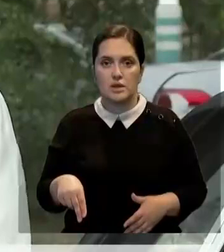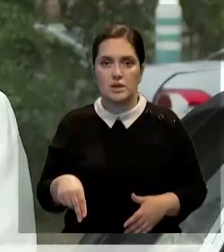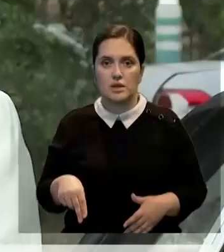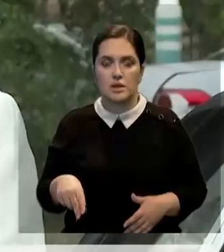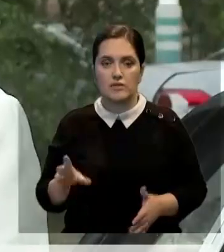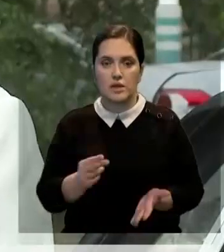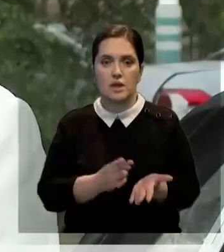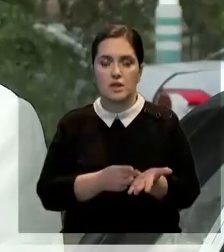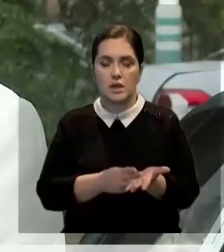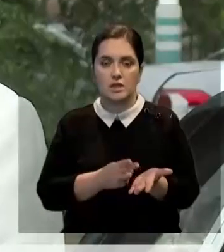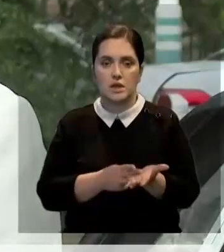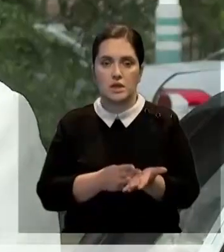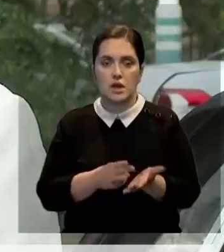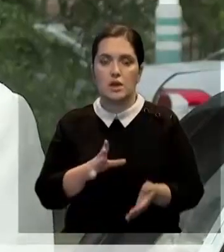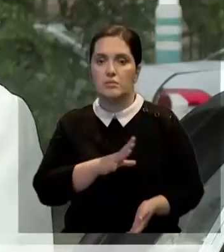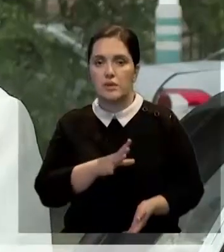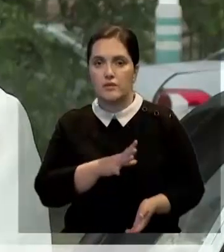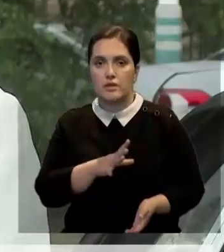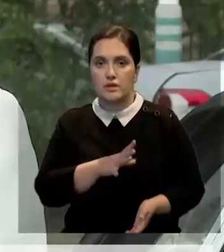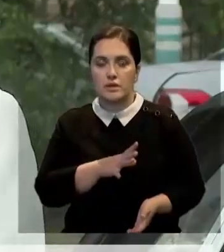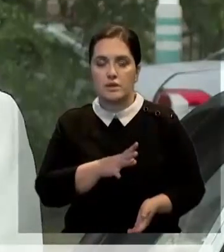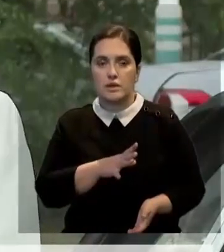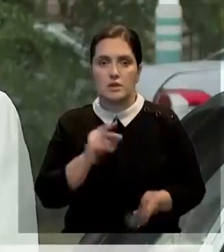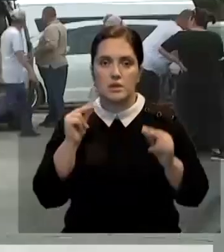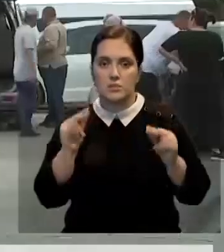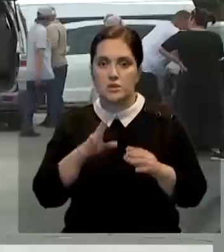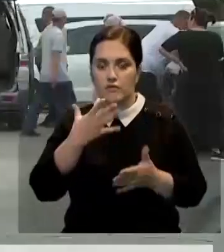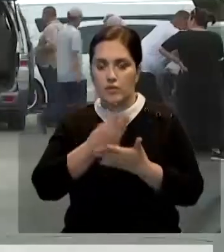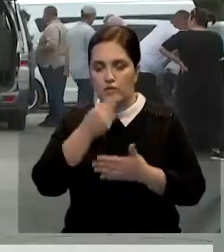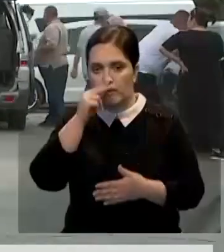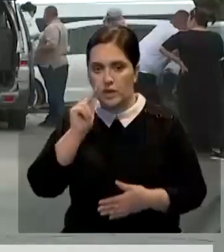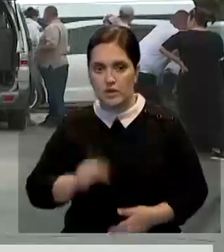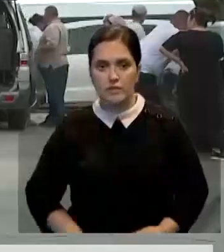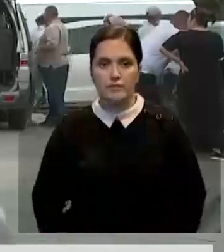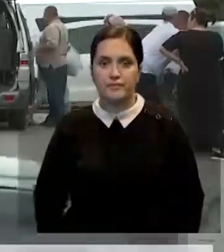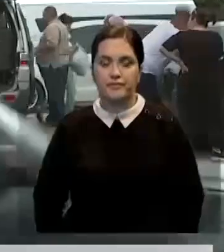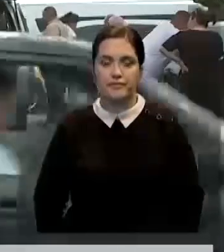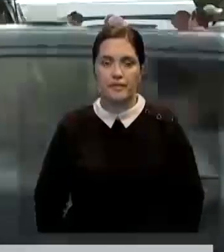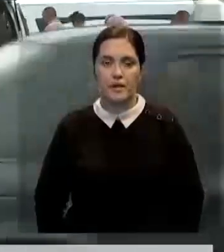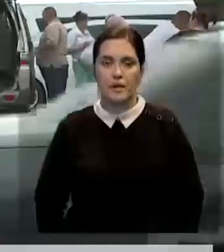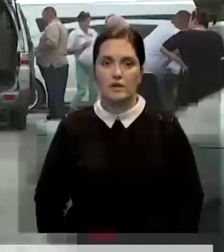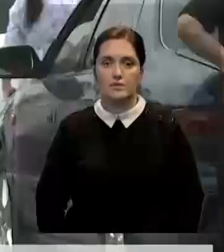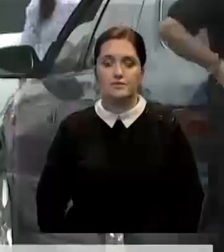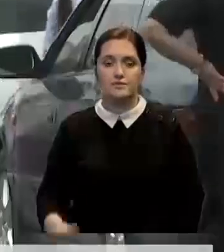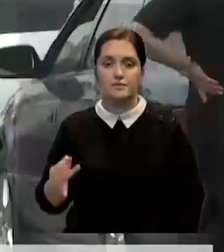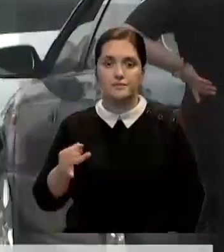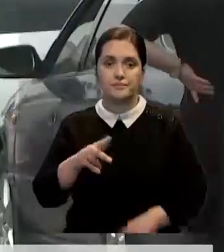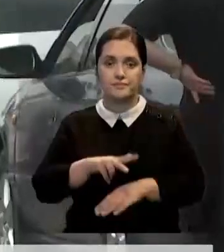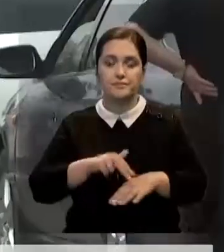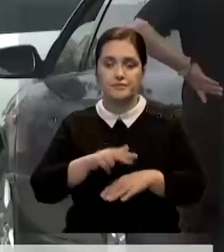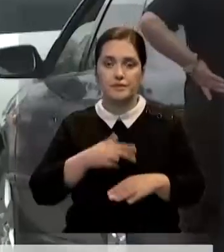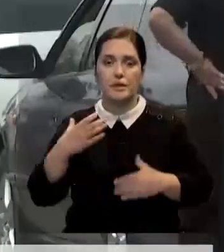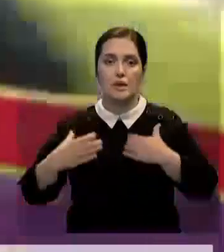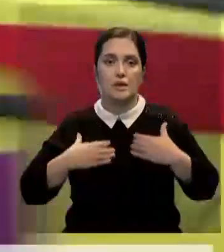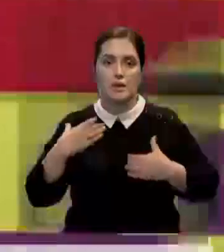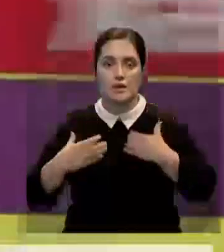всей доказательной базе они бывают не признают свою вину. Именно альфарды сейчас вызывают у полицейских особую